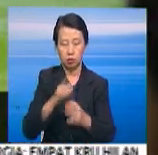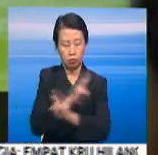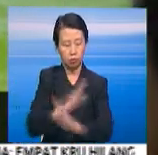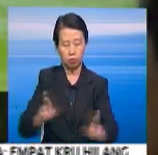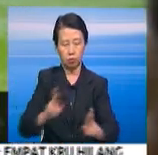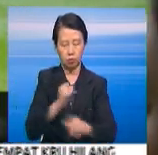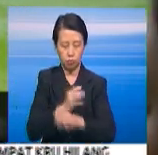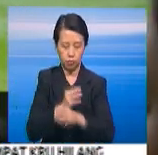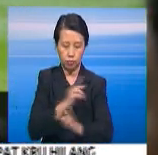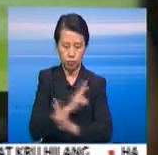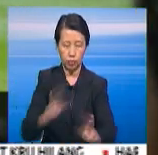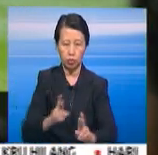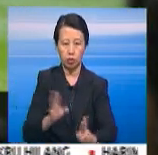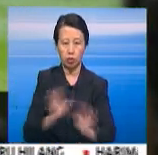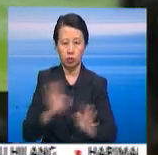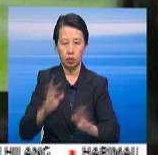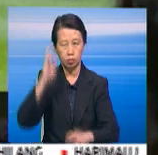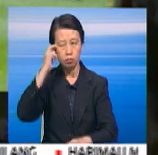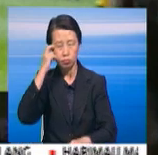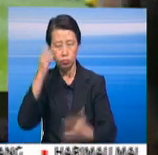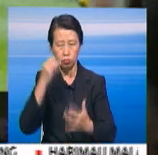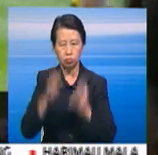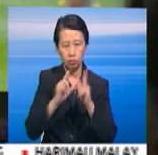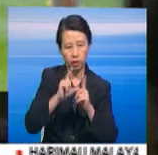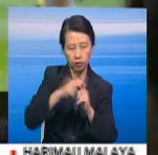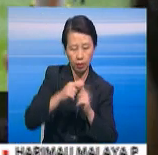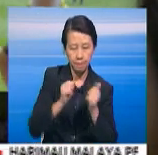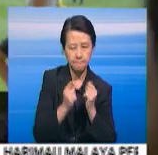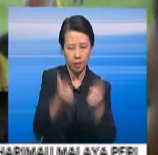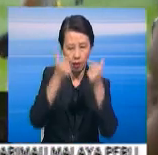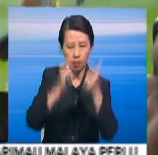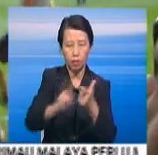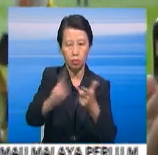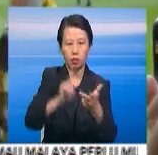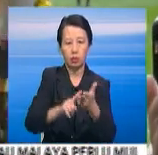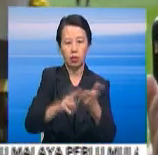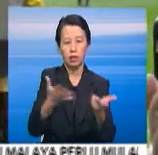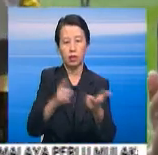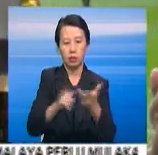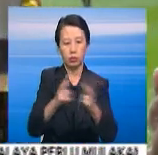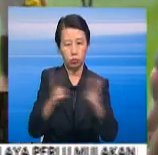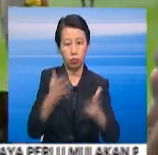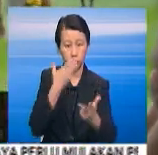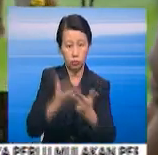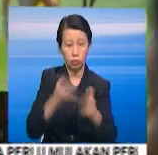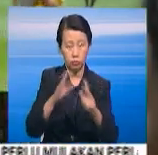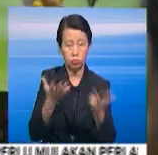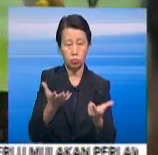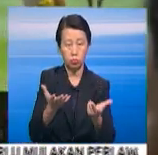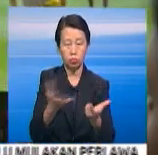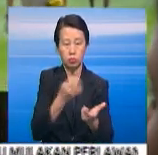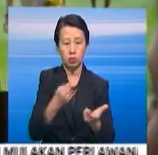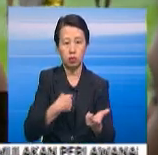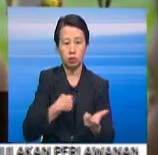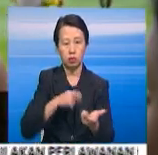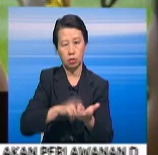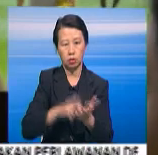preparation, so no doubt, technically speedy, like they're very good. But I